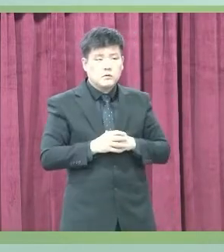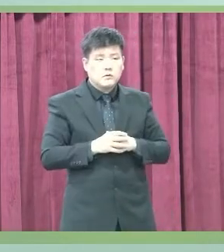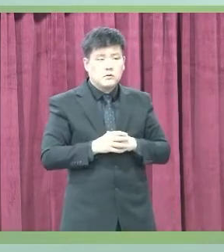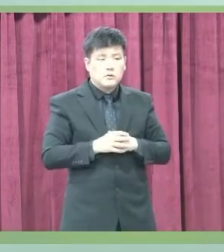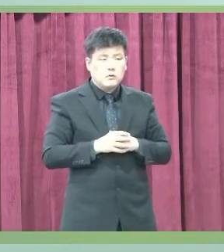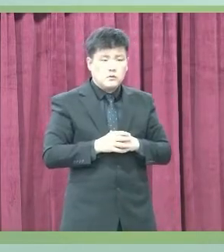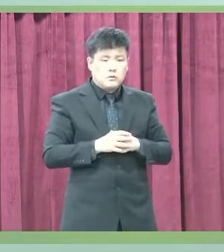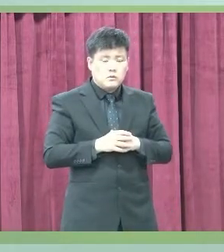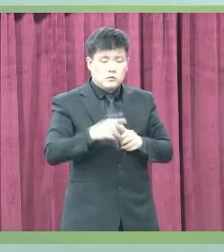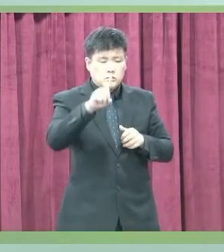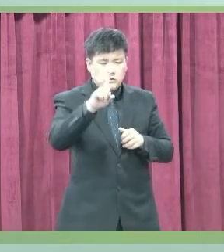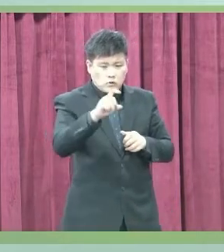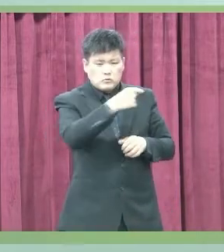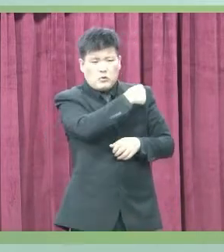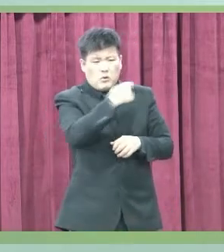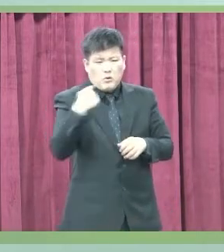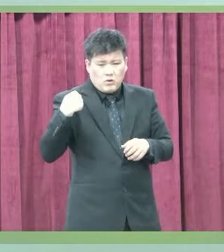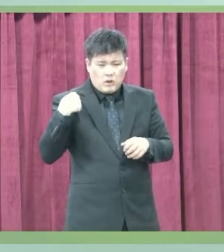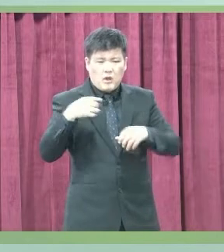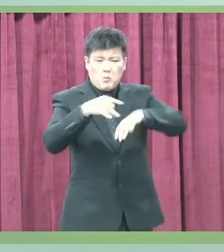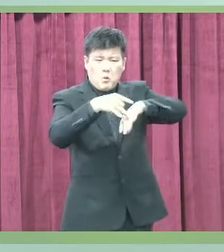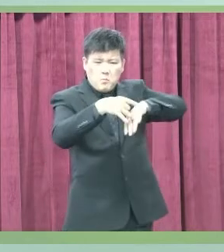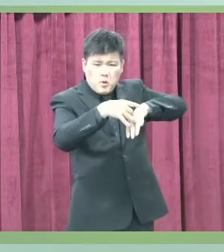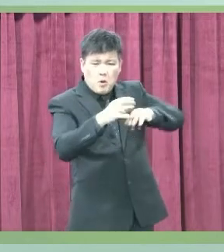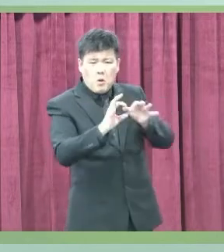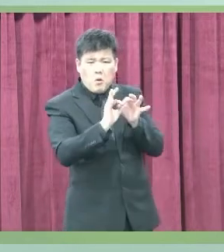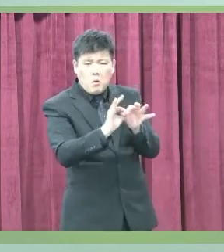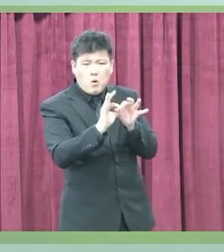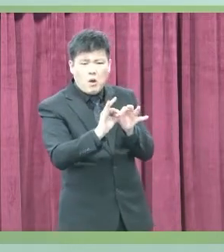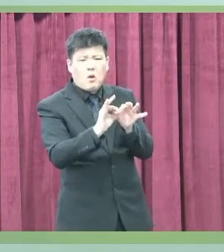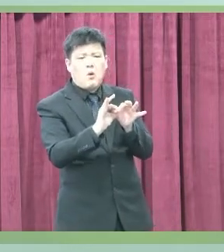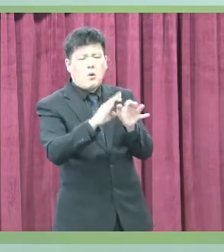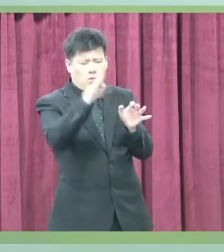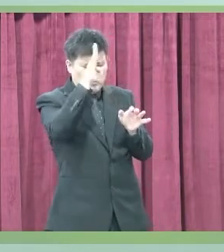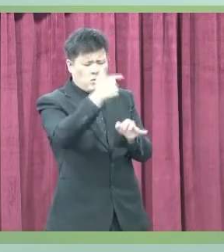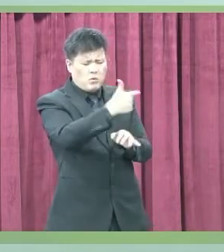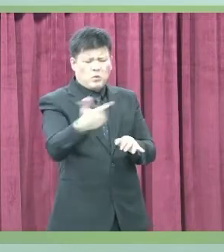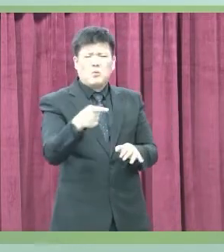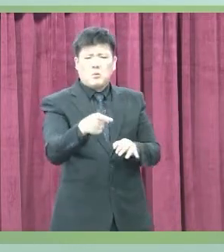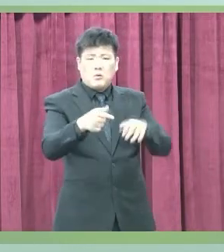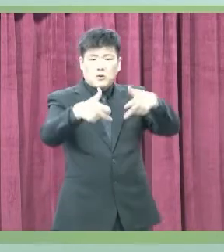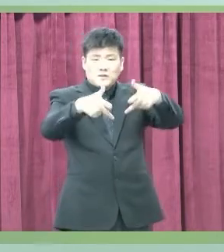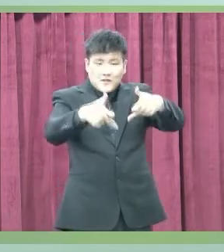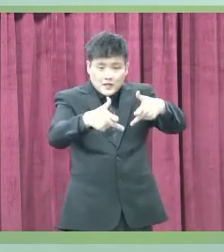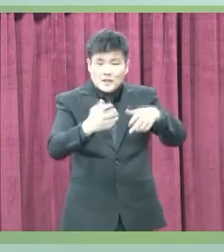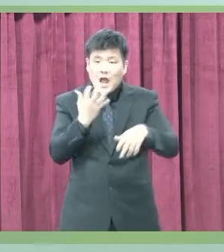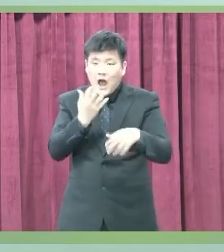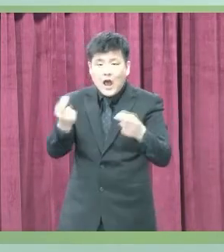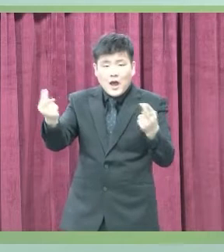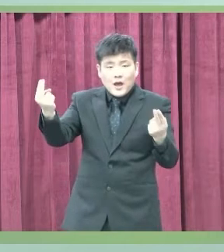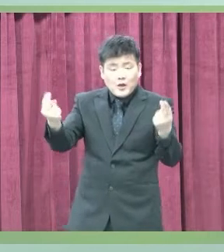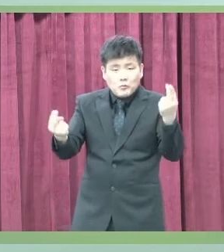연조직장애, 척추병증, 어깨병변, 관절장애 이런 것들이 굉장히 상위에 나타나고 있습니다. 그래서 이러한 장애인들이 비장애인에